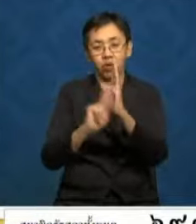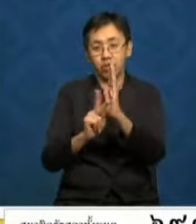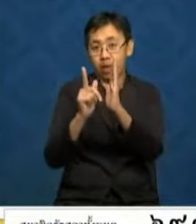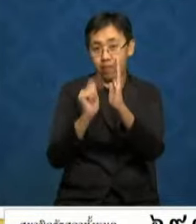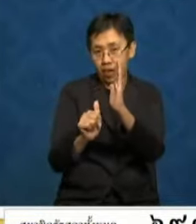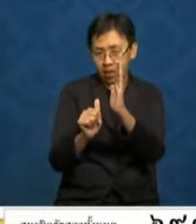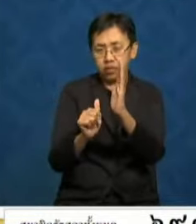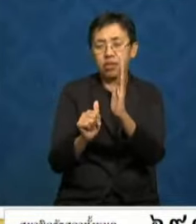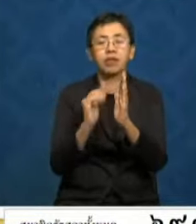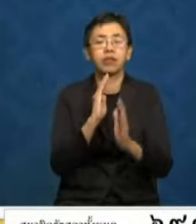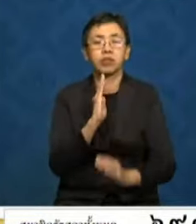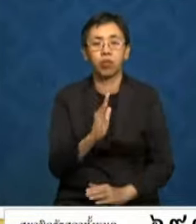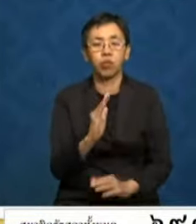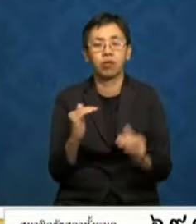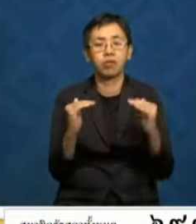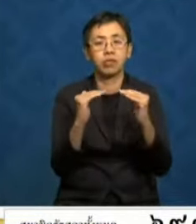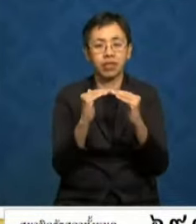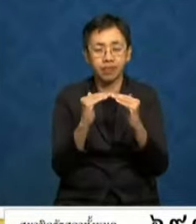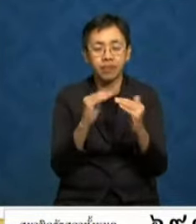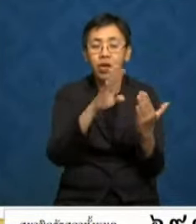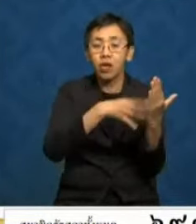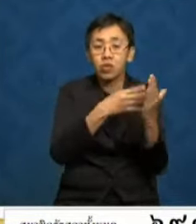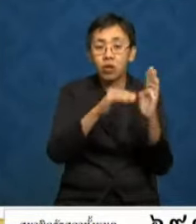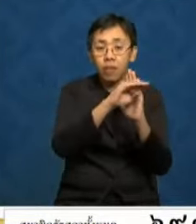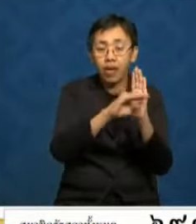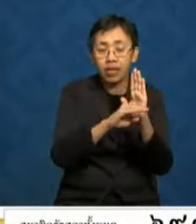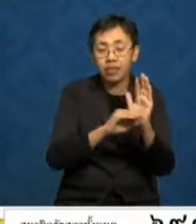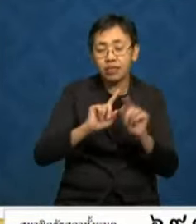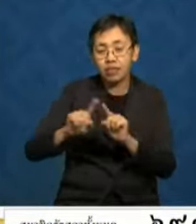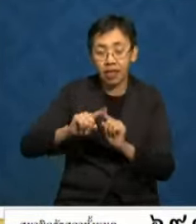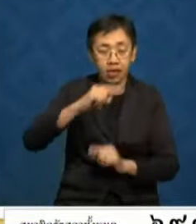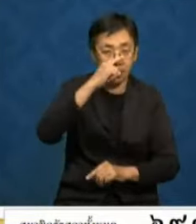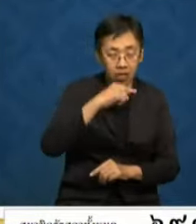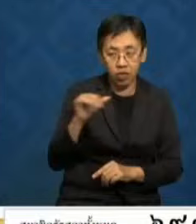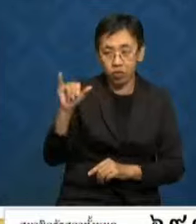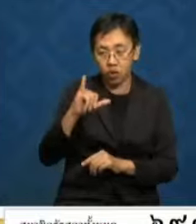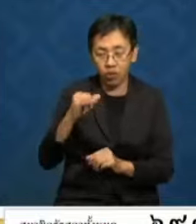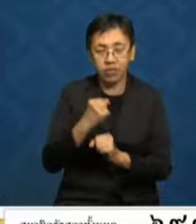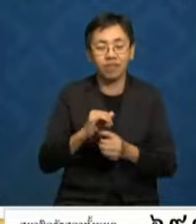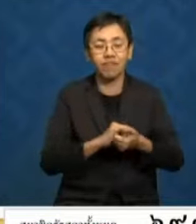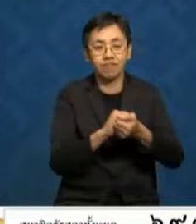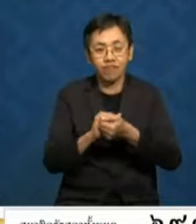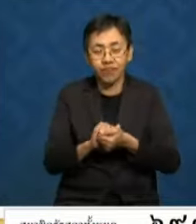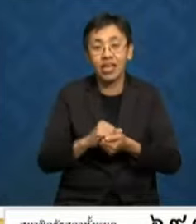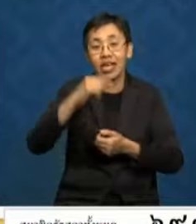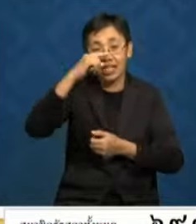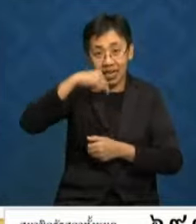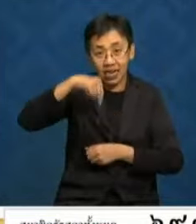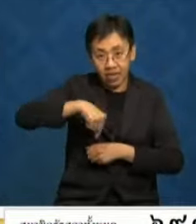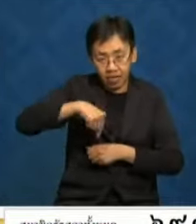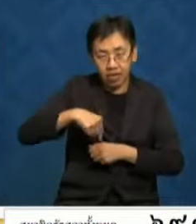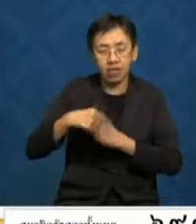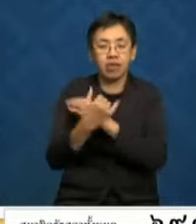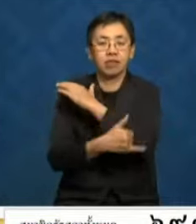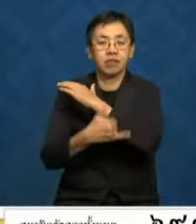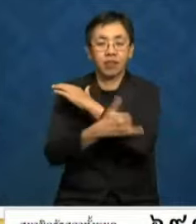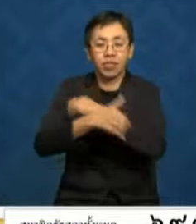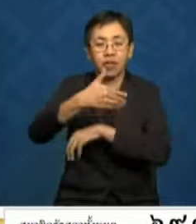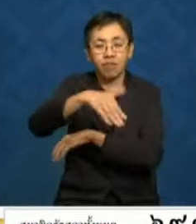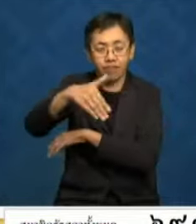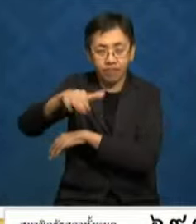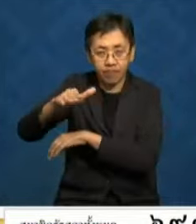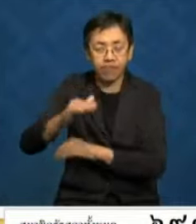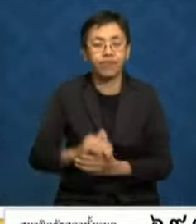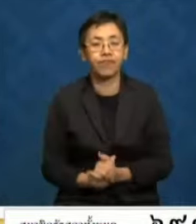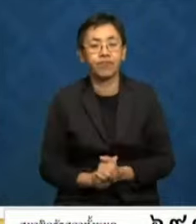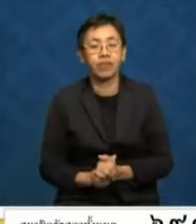านการดำเนินนโยบายทุกประการระหว่างไทยและยุโรปนะครับไม่ว่าจะเป็นในประเทศหรือระหว่างประเทศความต